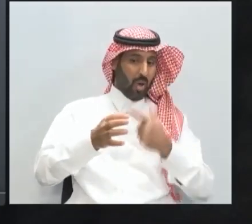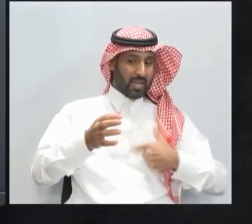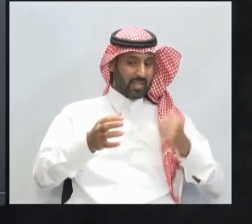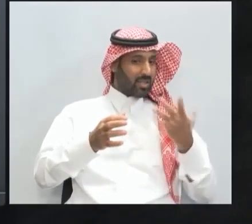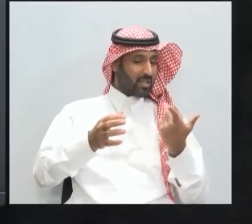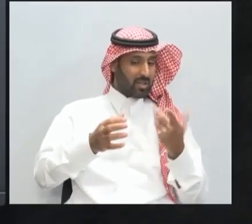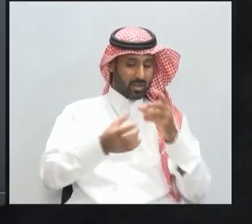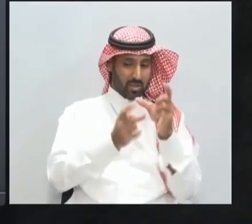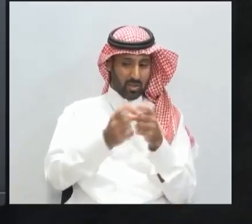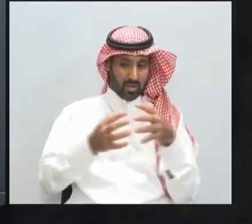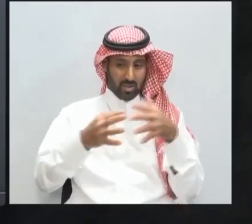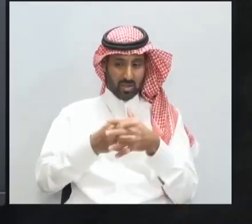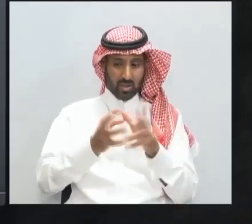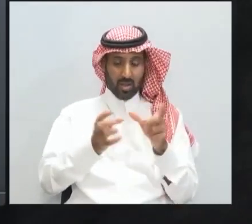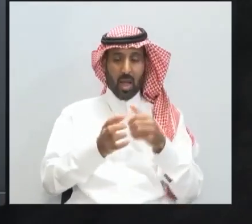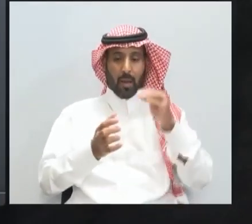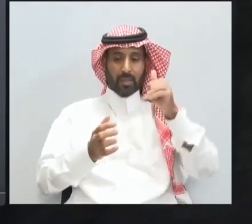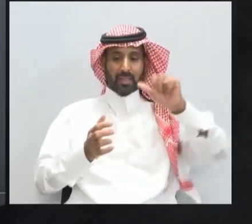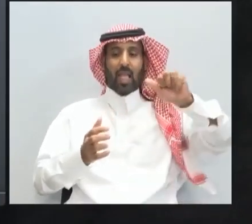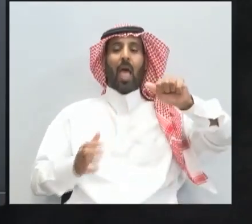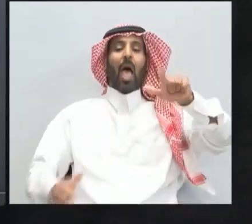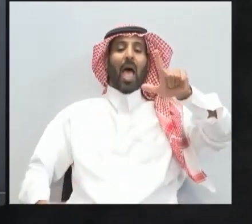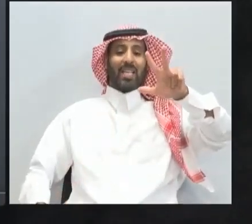هذا المركب يسمى بحمض